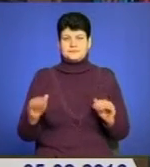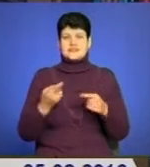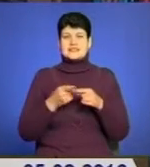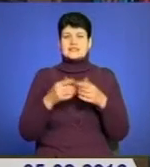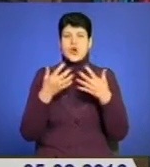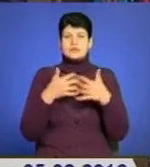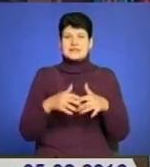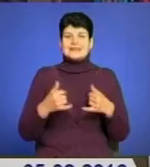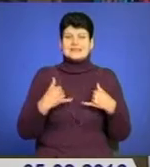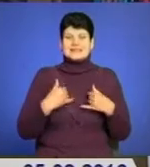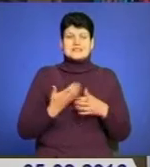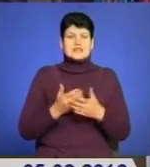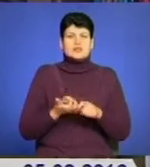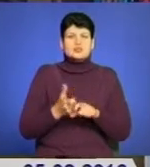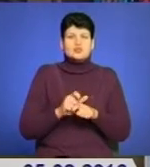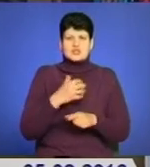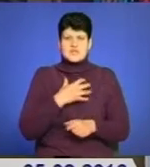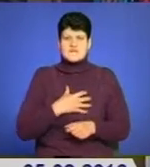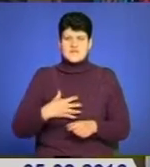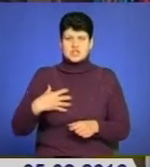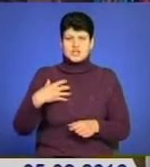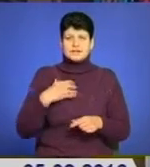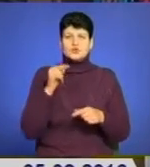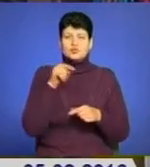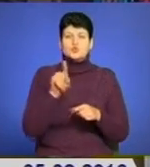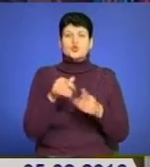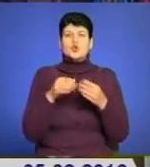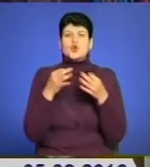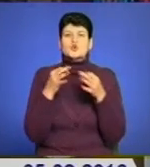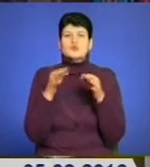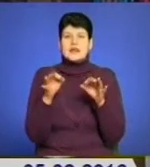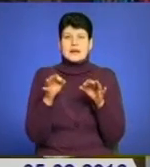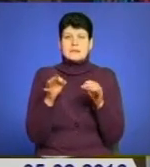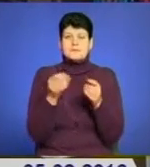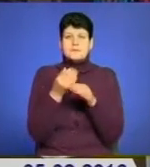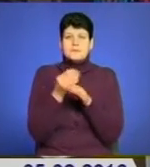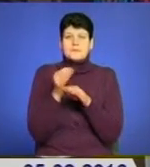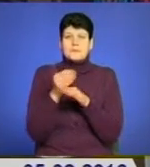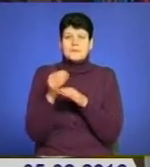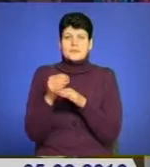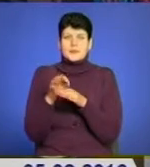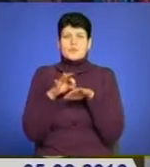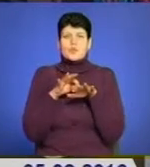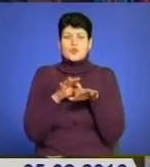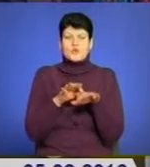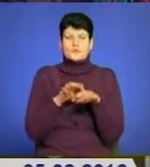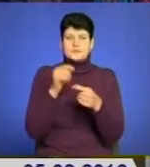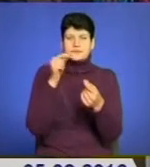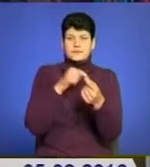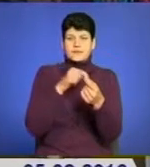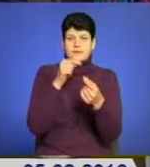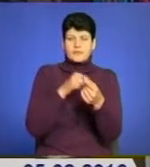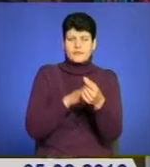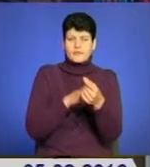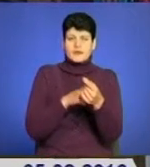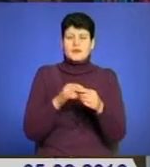для нас є дуже важливо, тому що воно дозволяє дозовано проводити інфузійну терапію